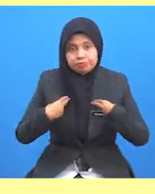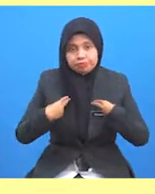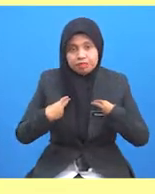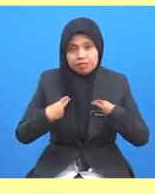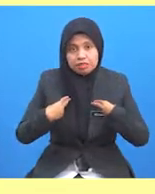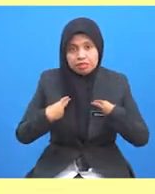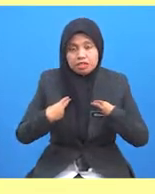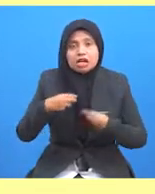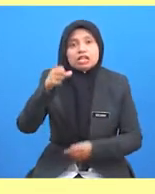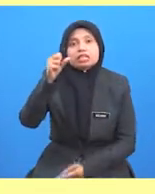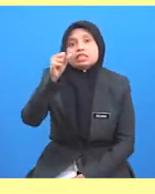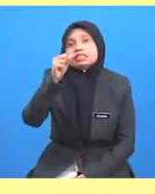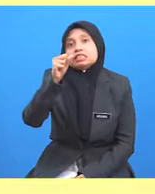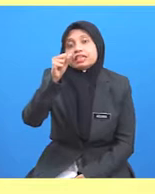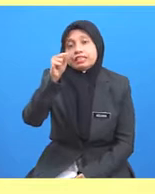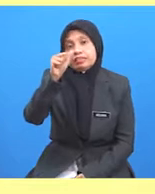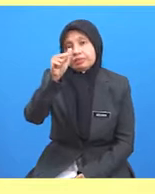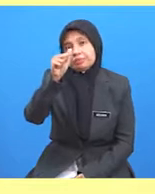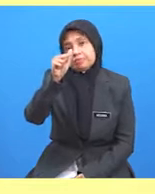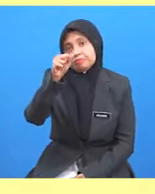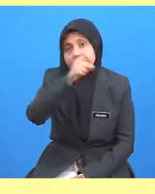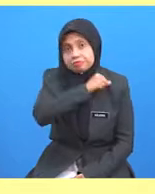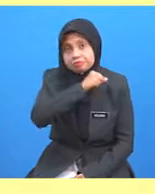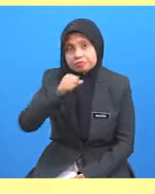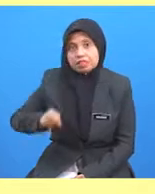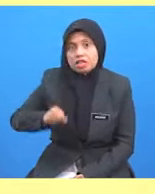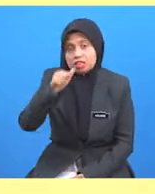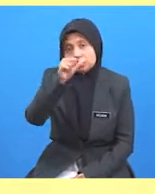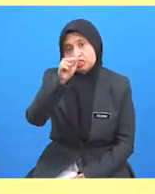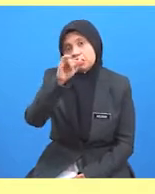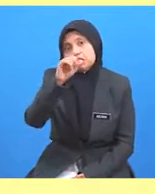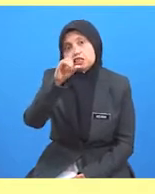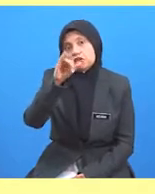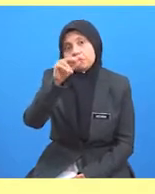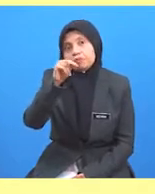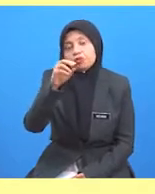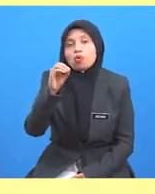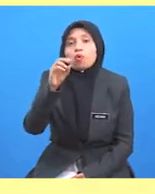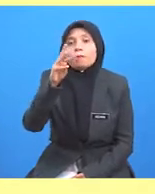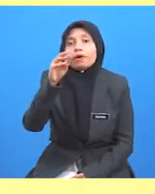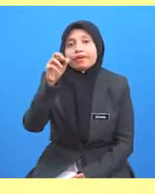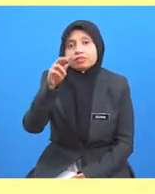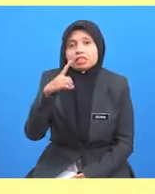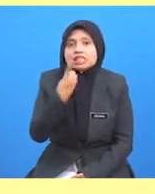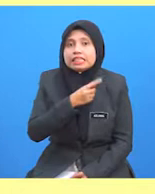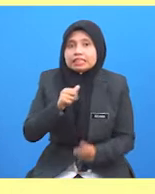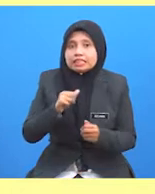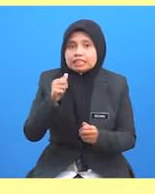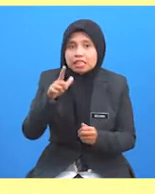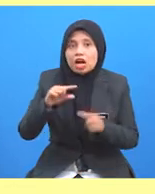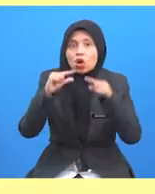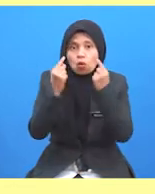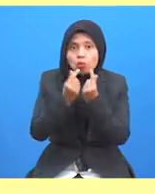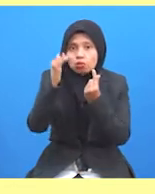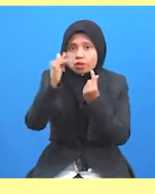Ketiga, ditempatkan bersama-sama para salihin. Keempat, mendapat